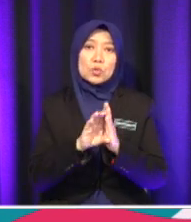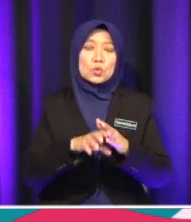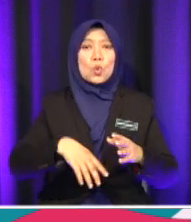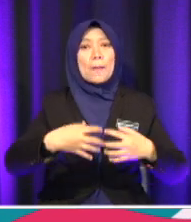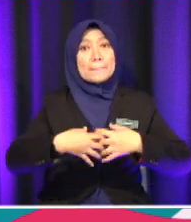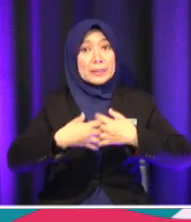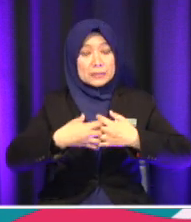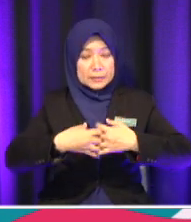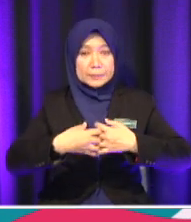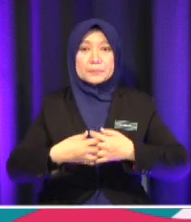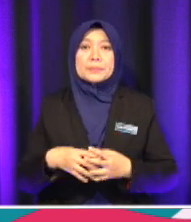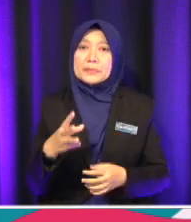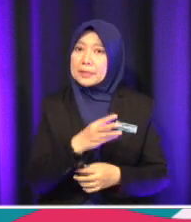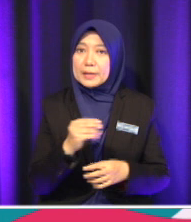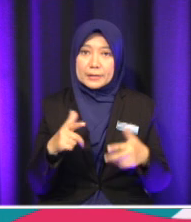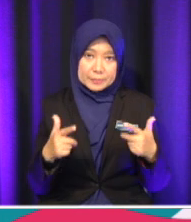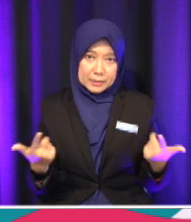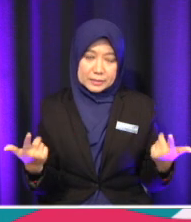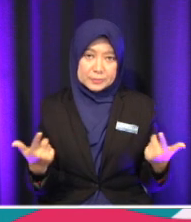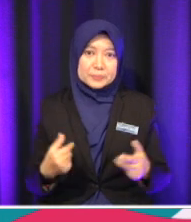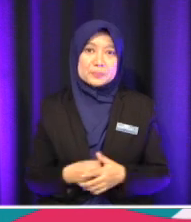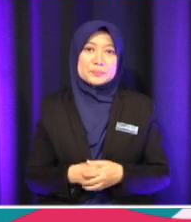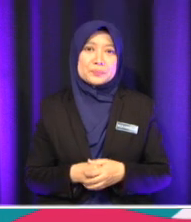genre dan sebagainya